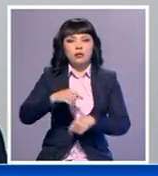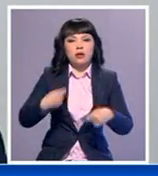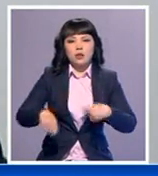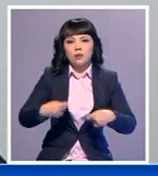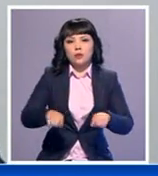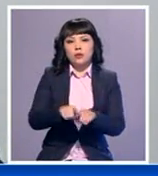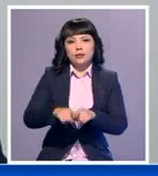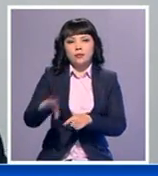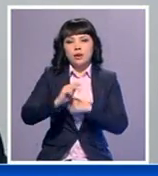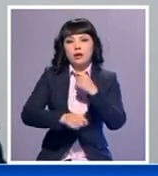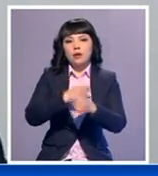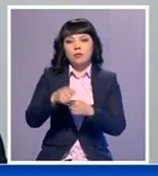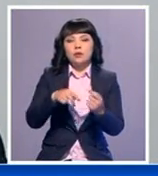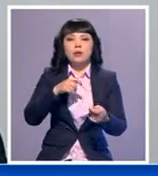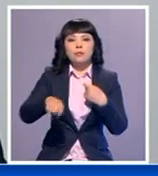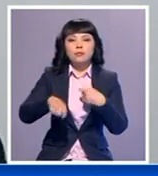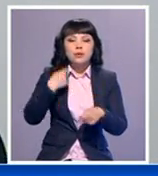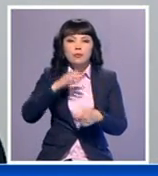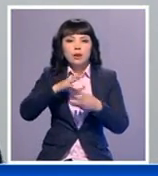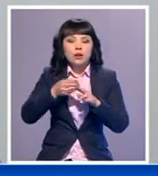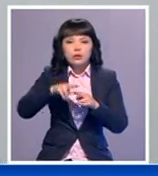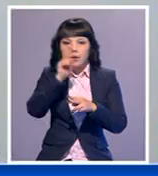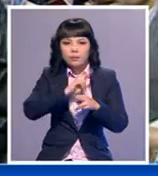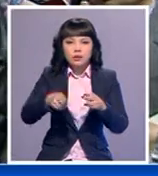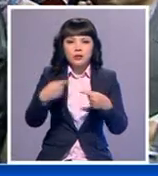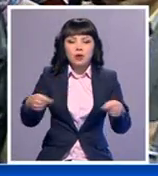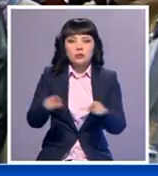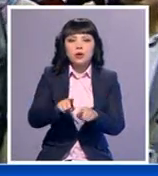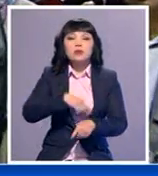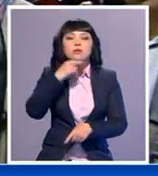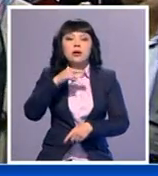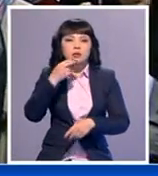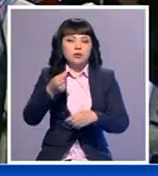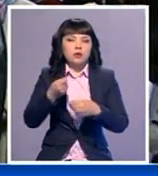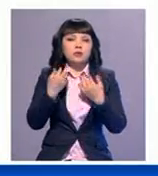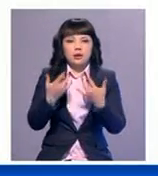саудагерлердің материалдық шығынын өтеу мәселесі де азаматтық тәртіппен қаралмақшы.